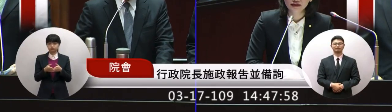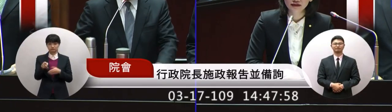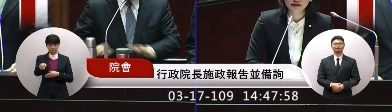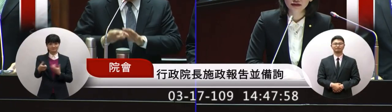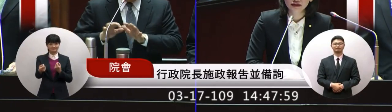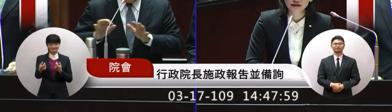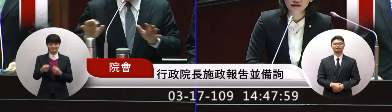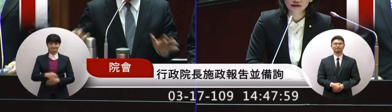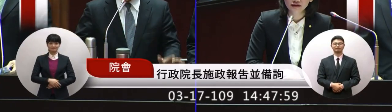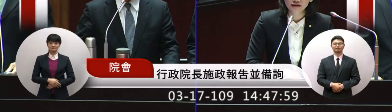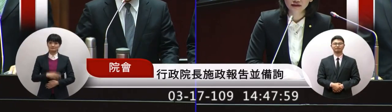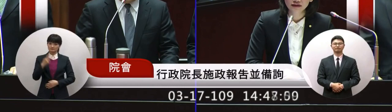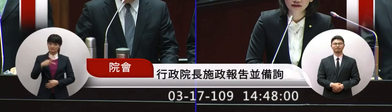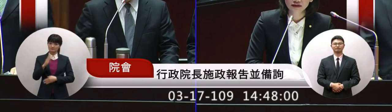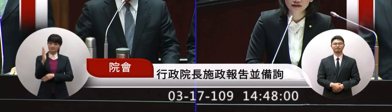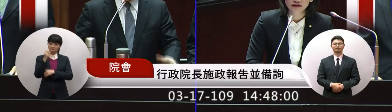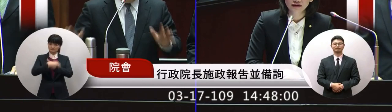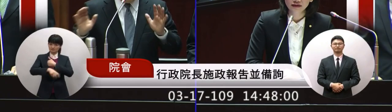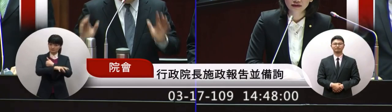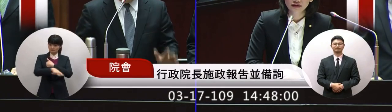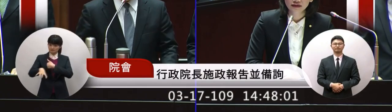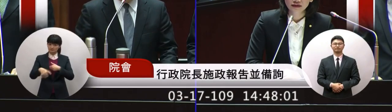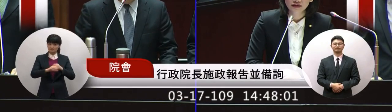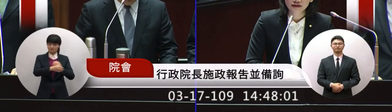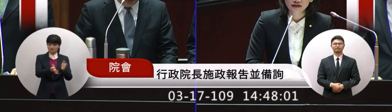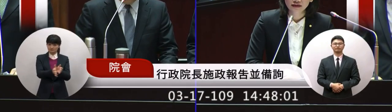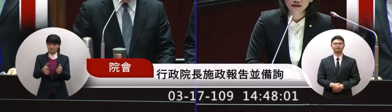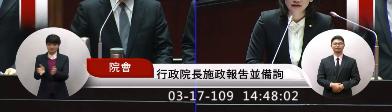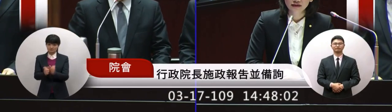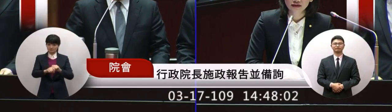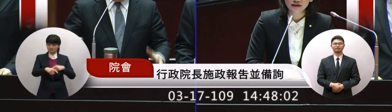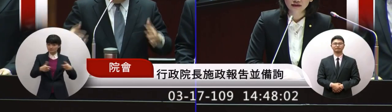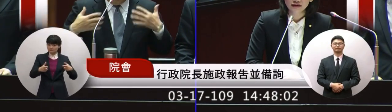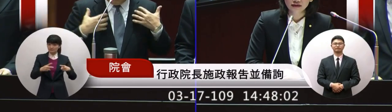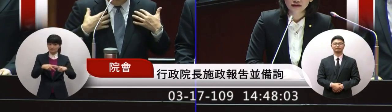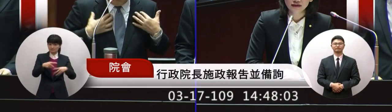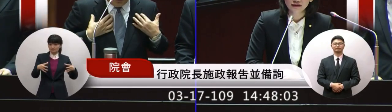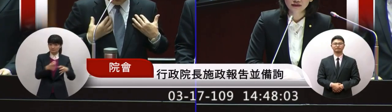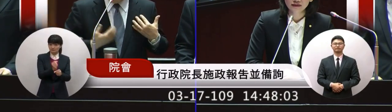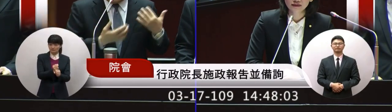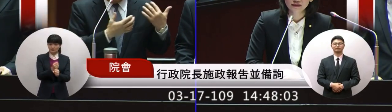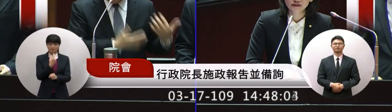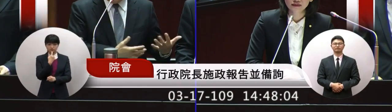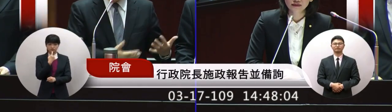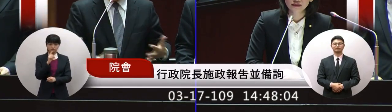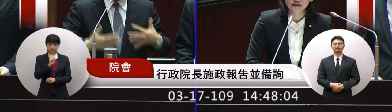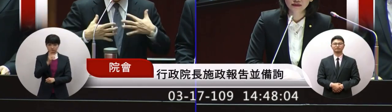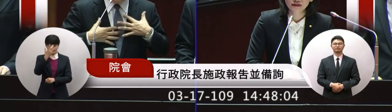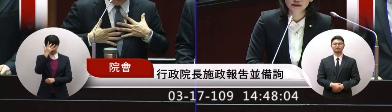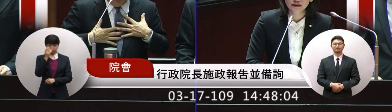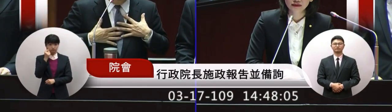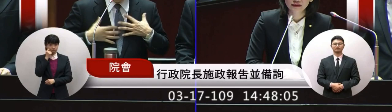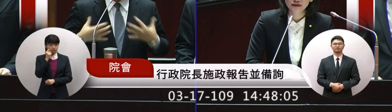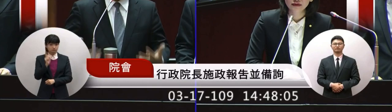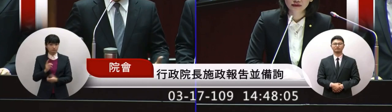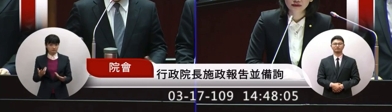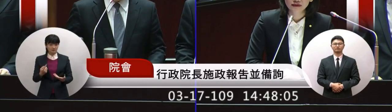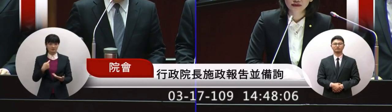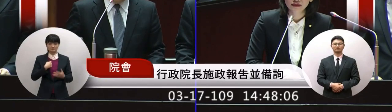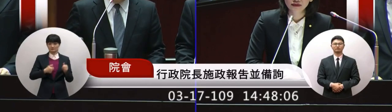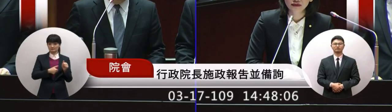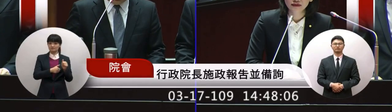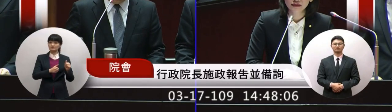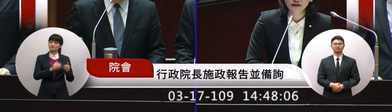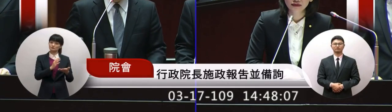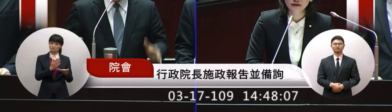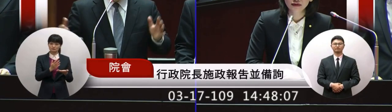做。至于跨部会之间如果有什么样的问题，那我们秘书长、副院长甚至于我都会